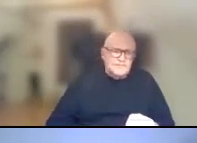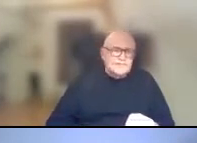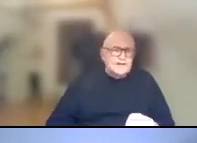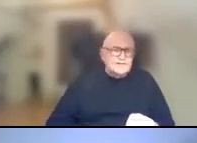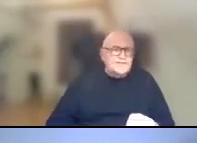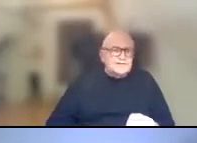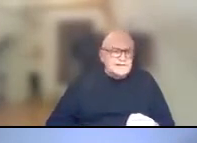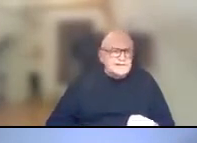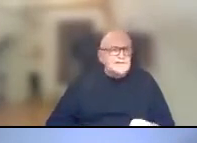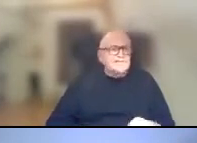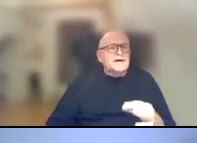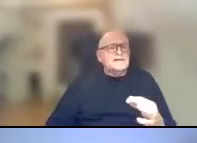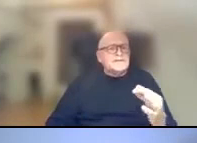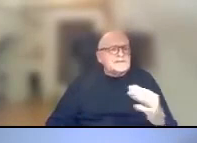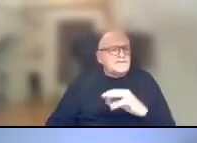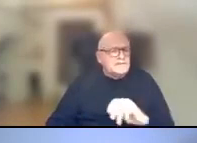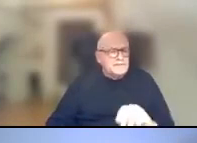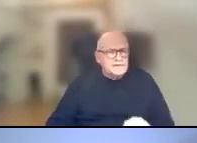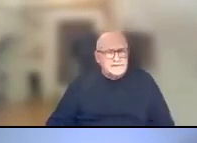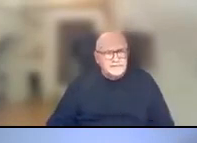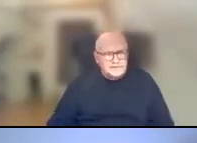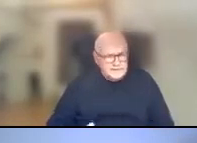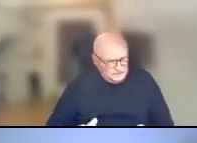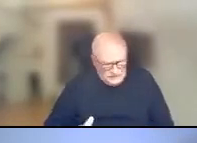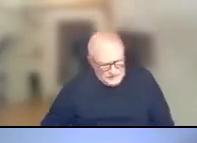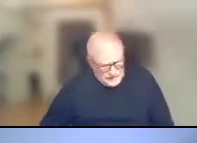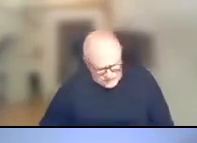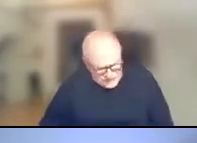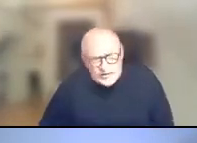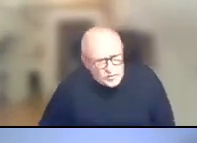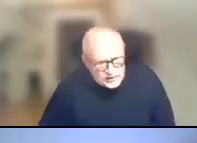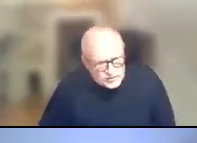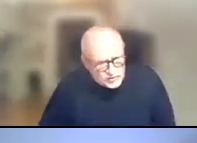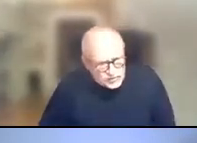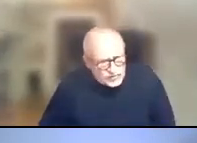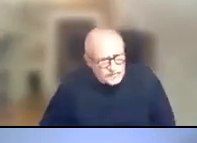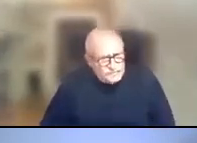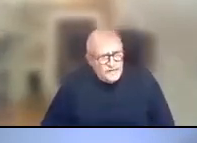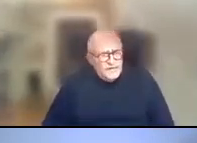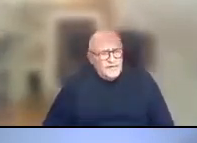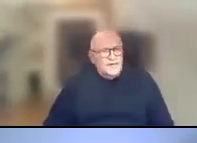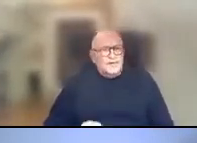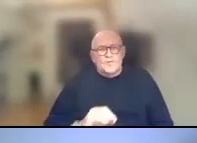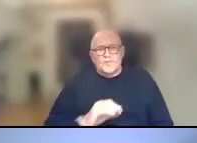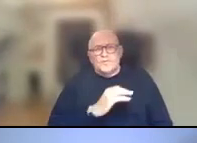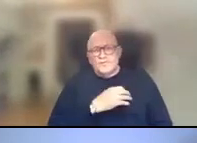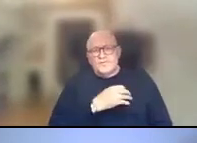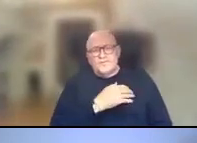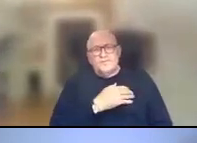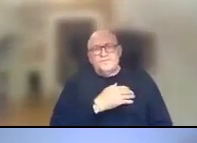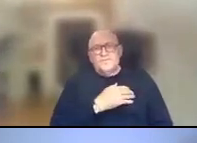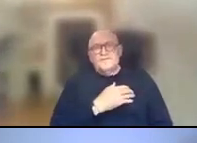gewesen. Und dringend verdächtig waren aber sehr viel mehr, nämlich mehr als 400 Tötungen.